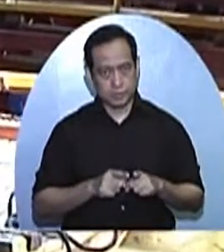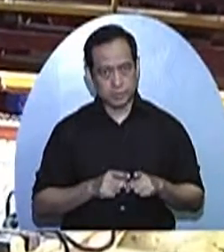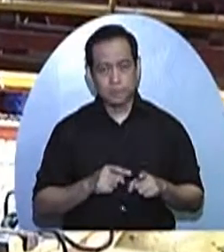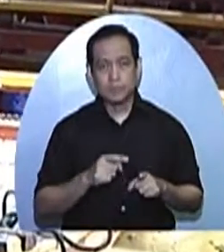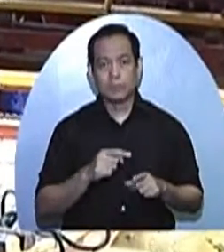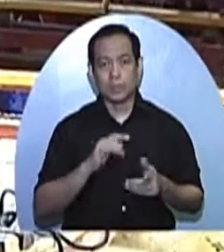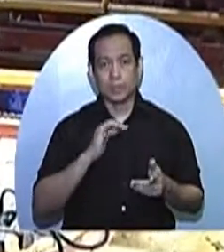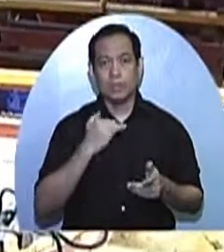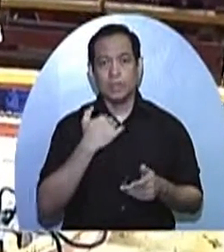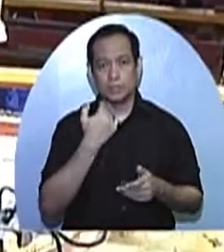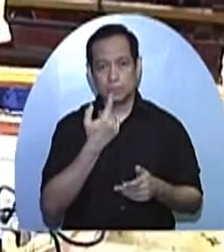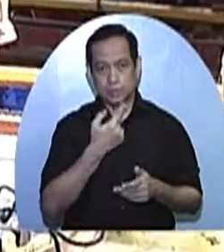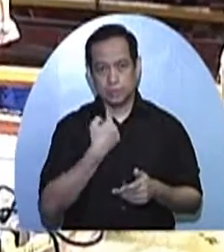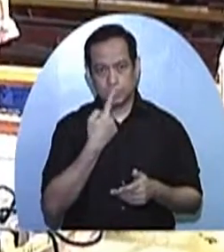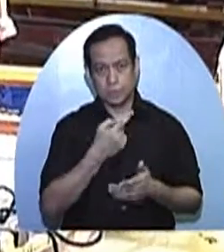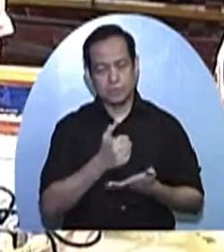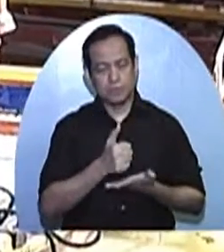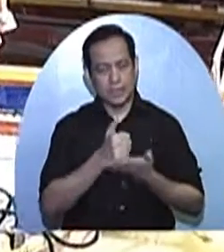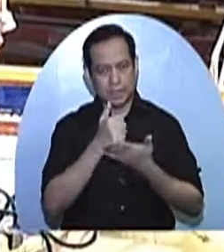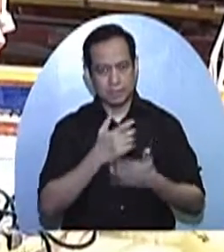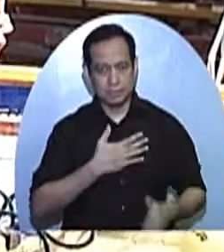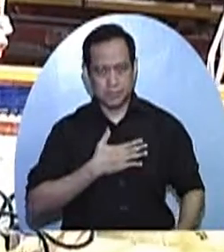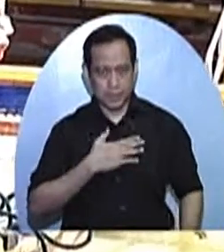na kung sino man po tutulong sa ano ko ay